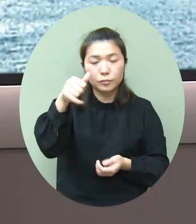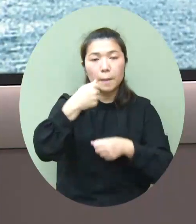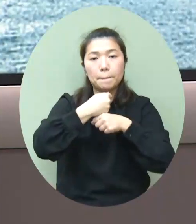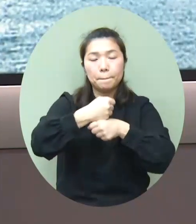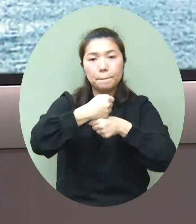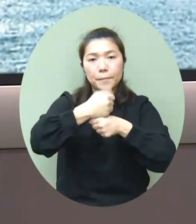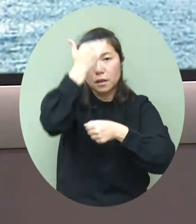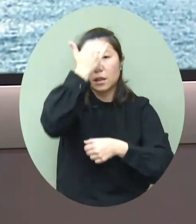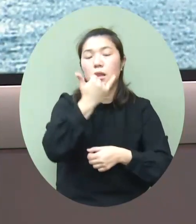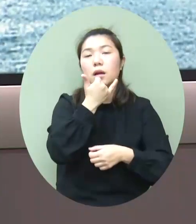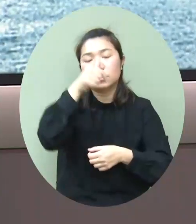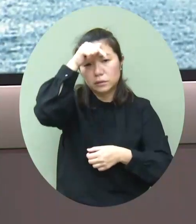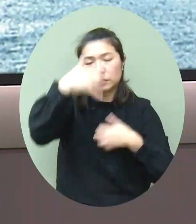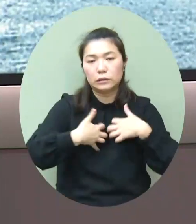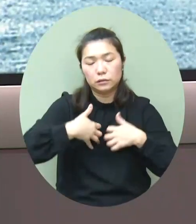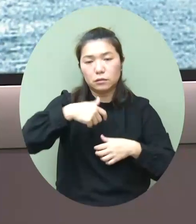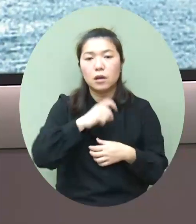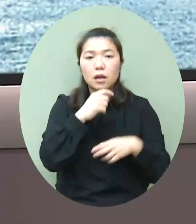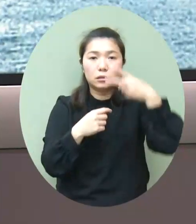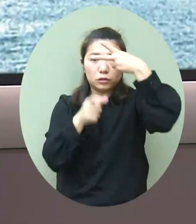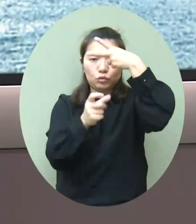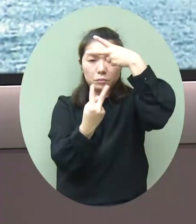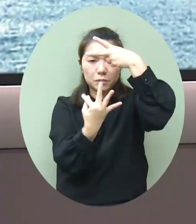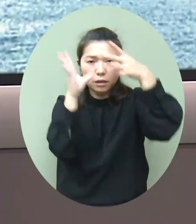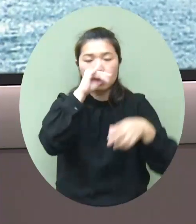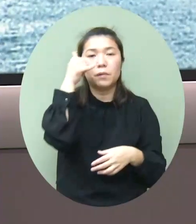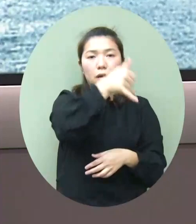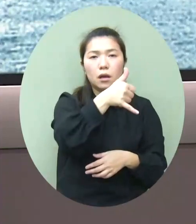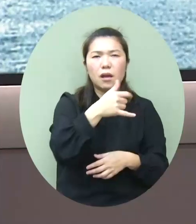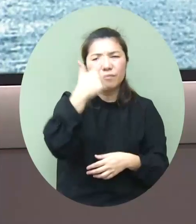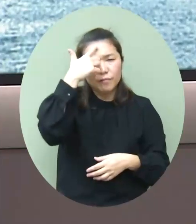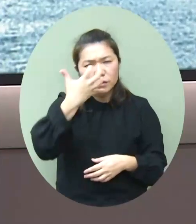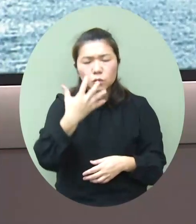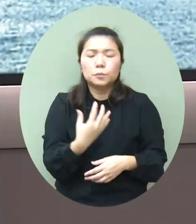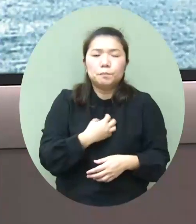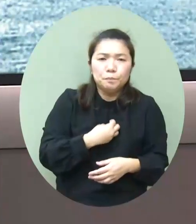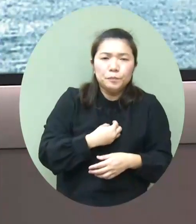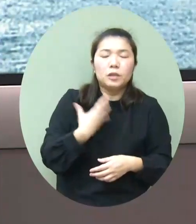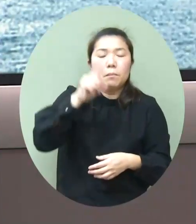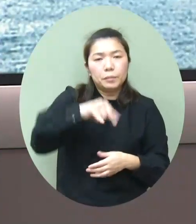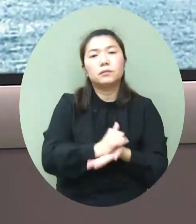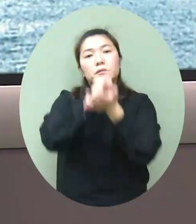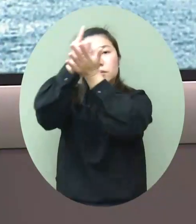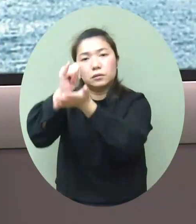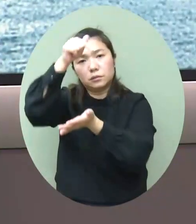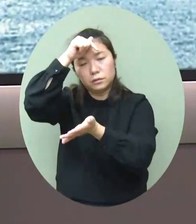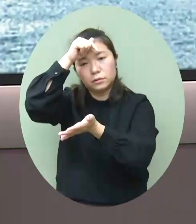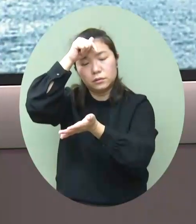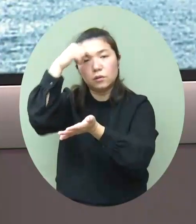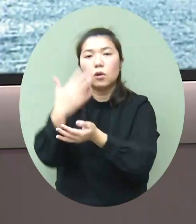他到了马加列医院的急诊室，23号晚上也是发烧气